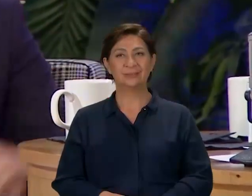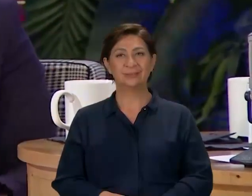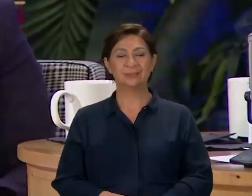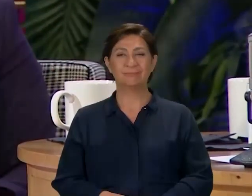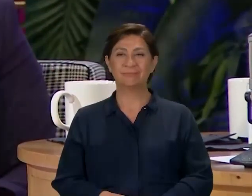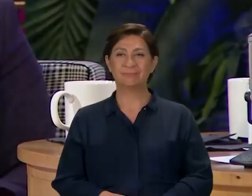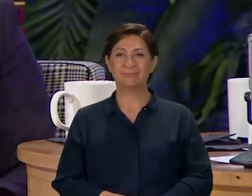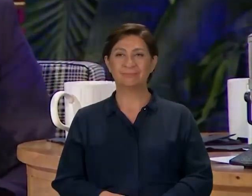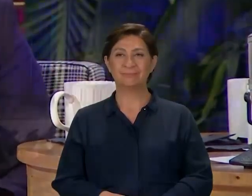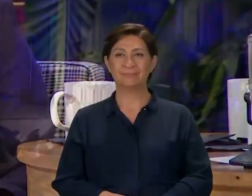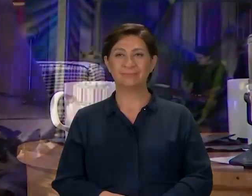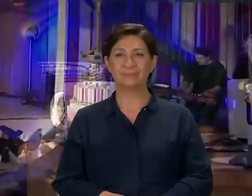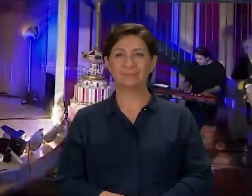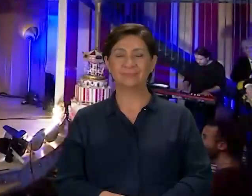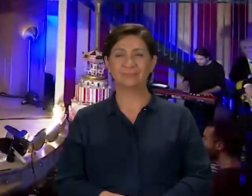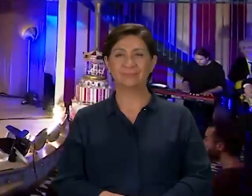прекрасные,